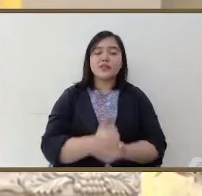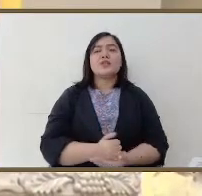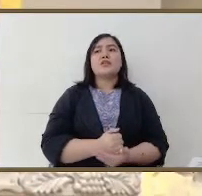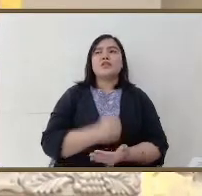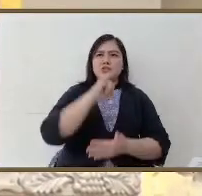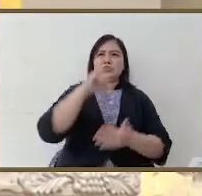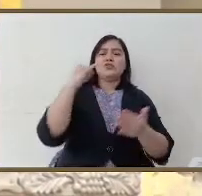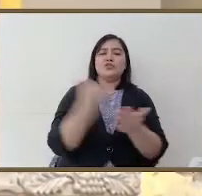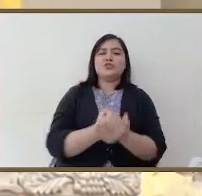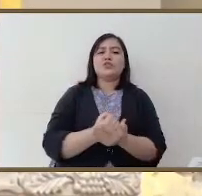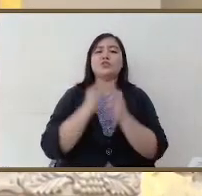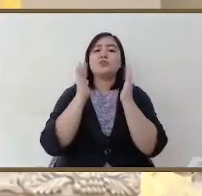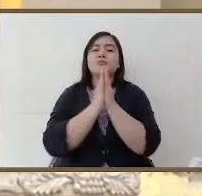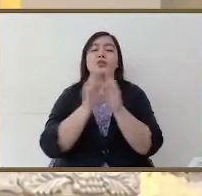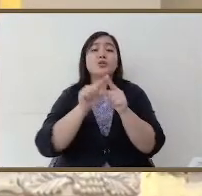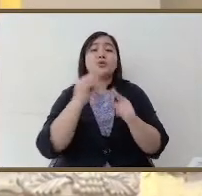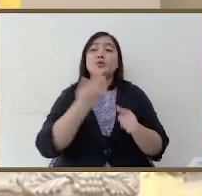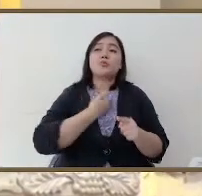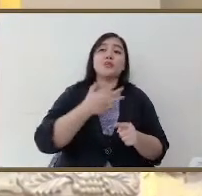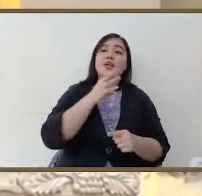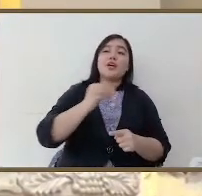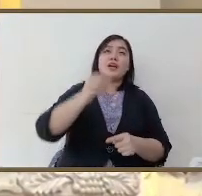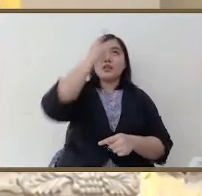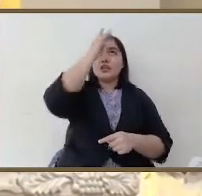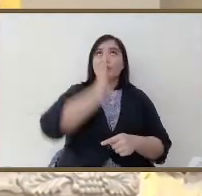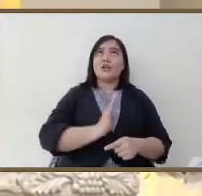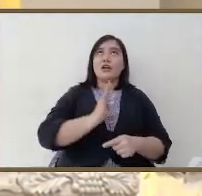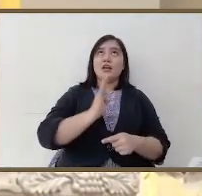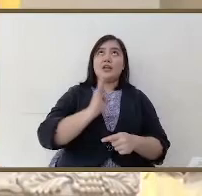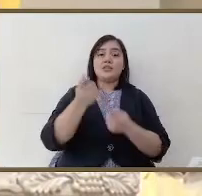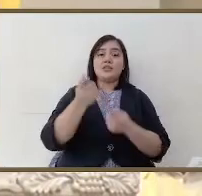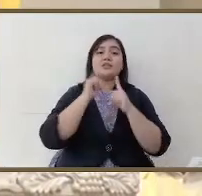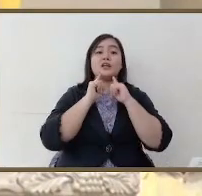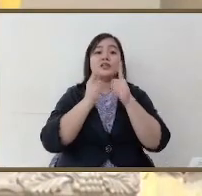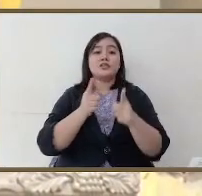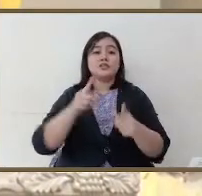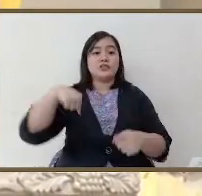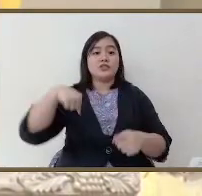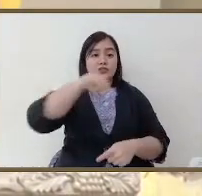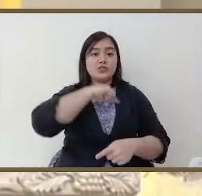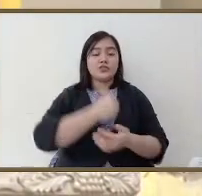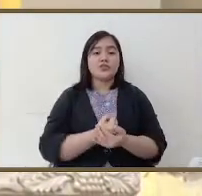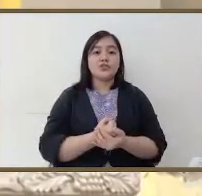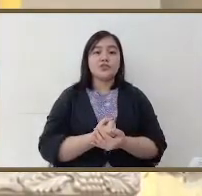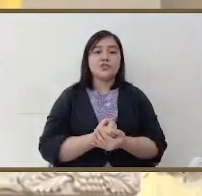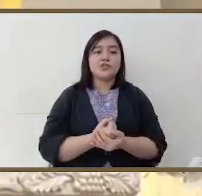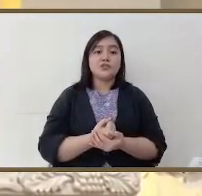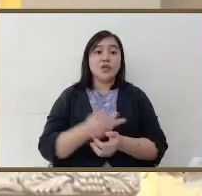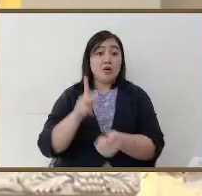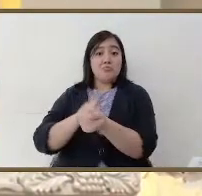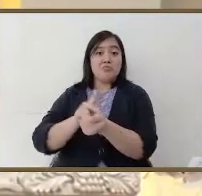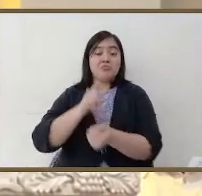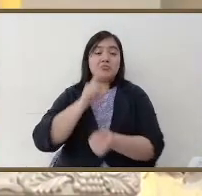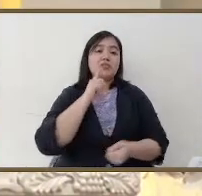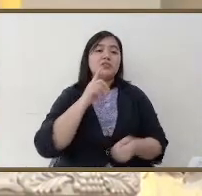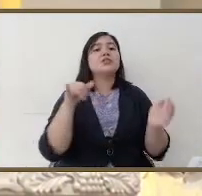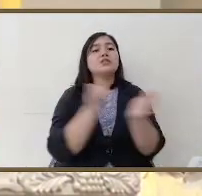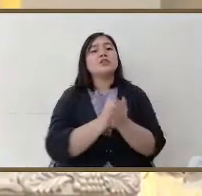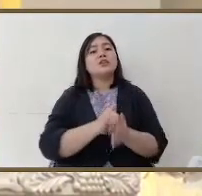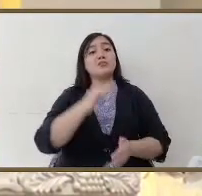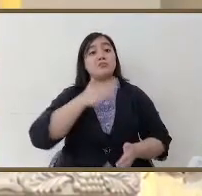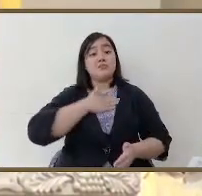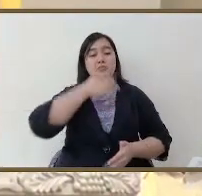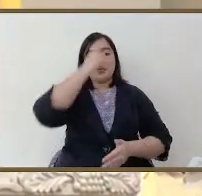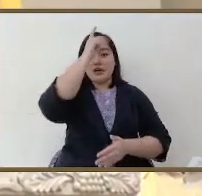thee. Let me know your needs." And Paul said, "But my God, his